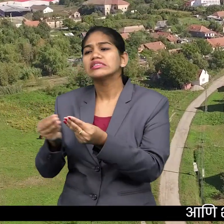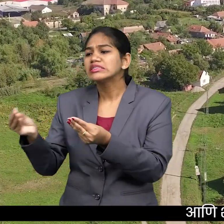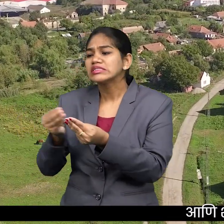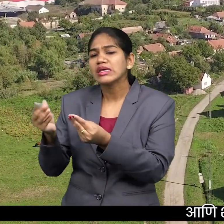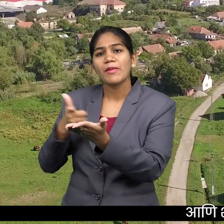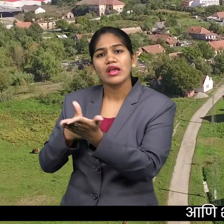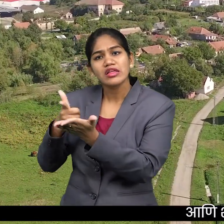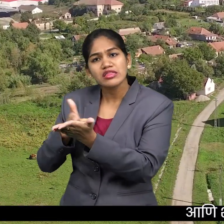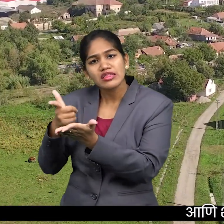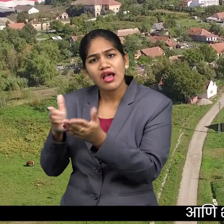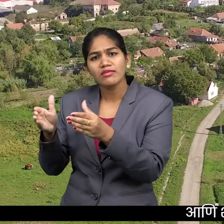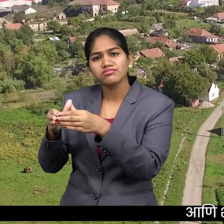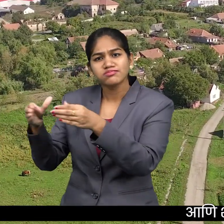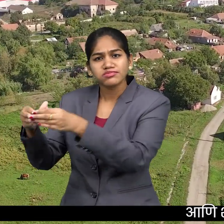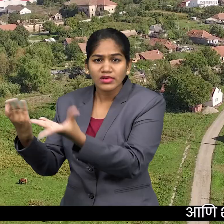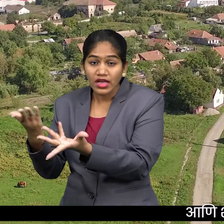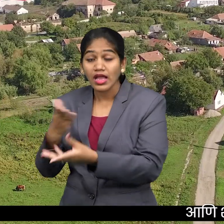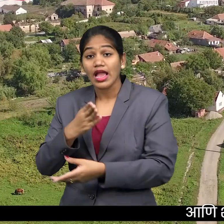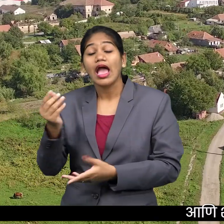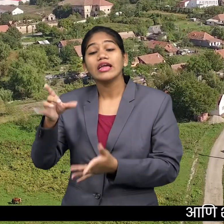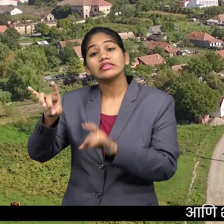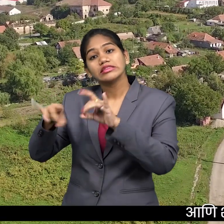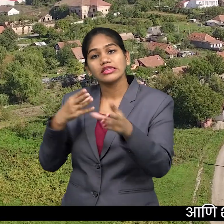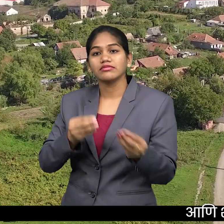आणि शहरात विकले जाते.